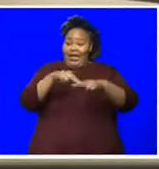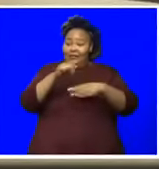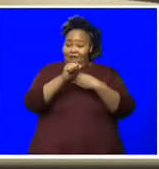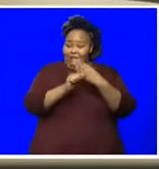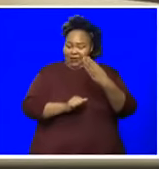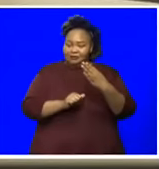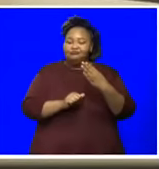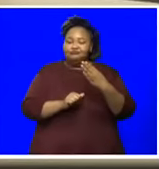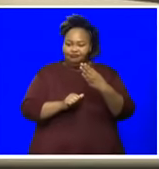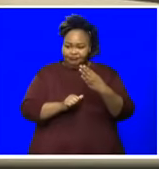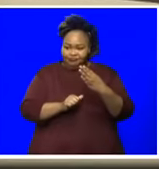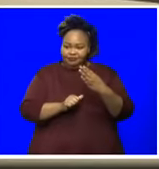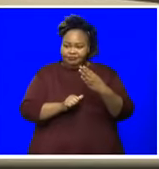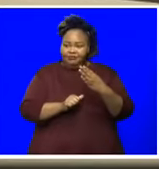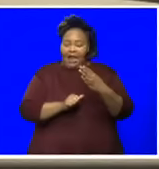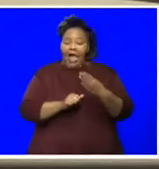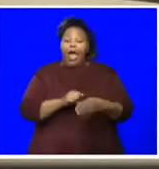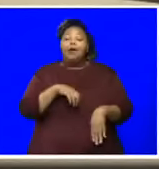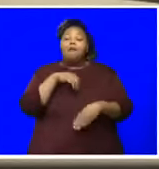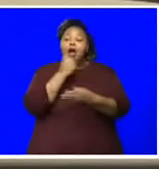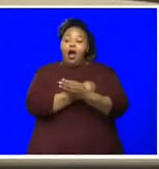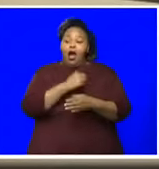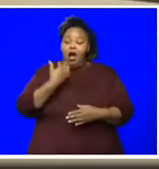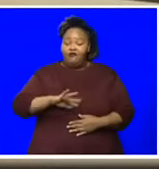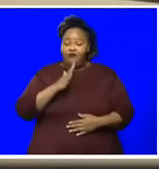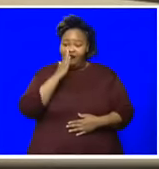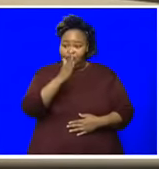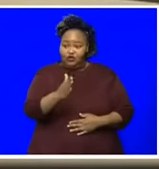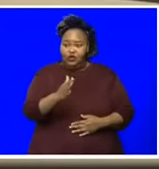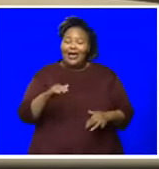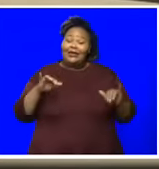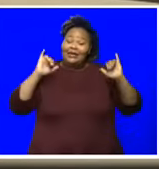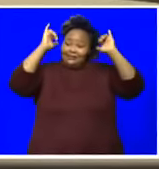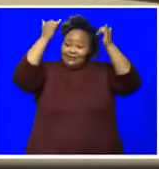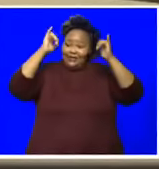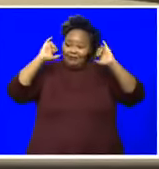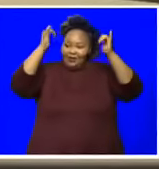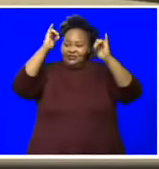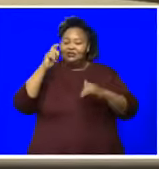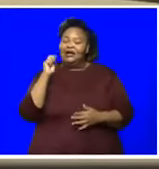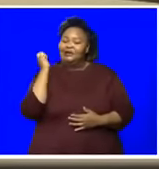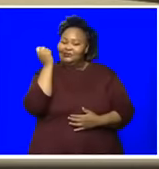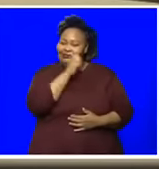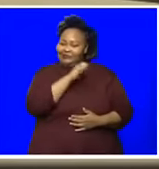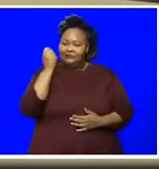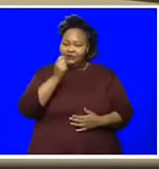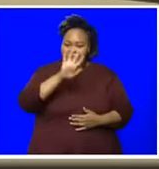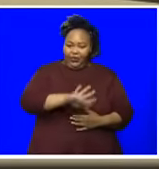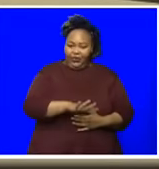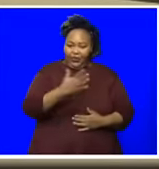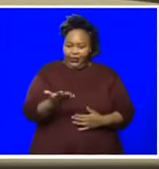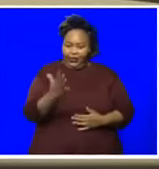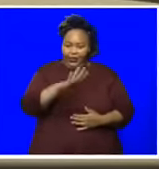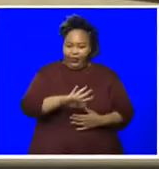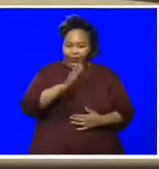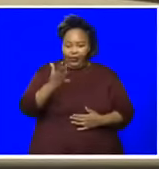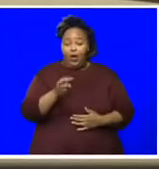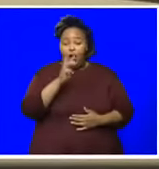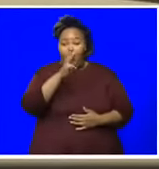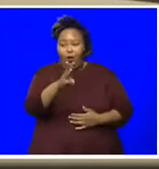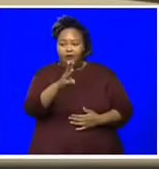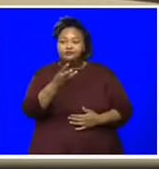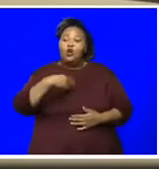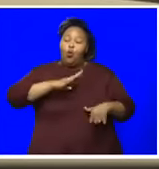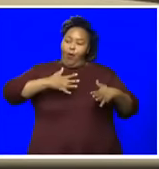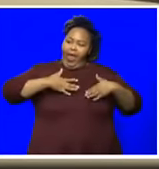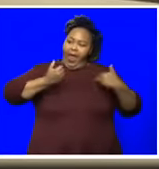Braai lekukhuthatha ukuthi sosele abantu abadzala siyajabula lokuthi bawa Louis ngeke basilahle sitabesinabo lapha so